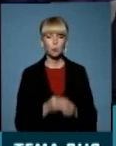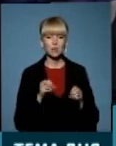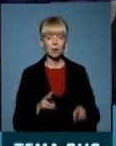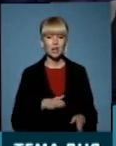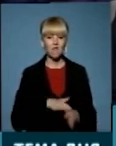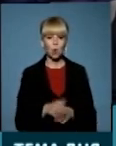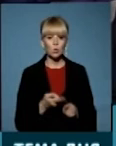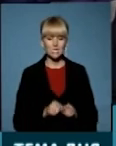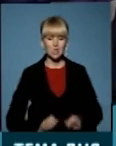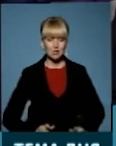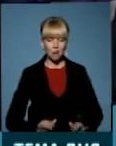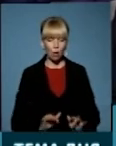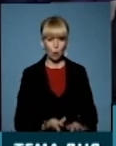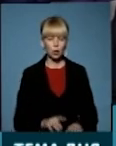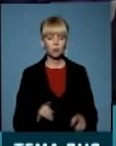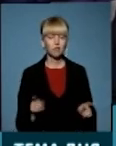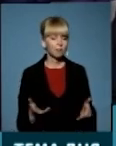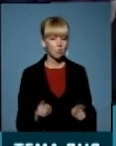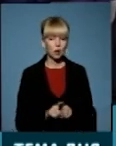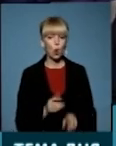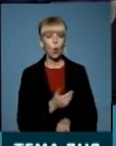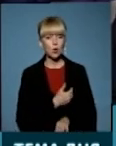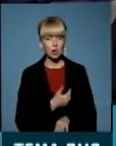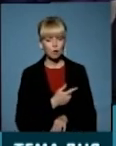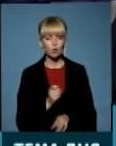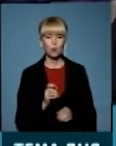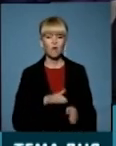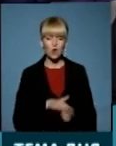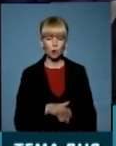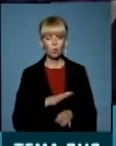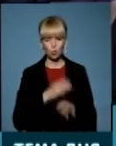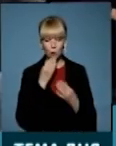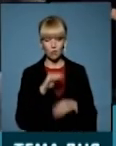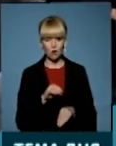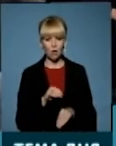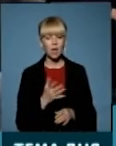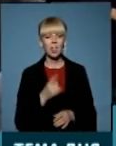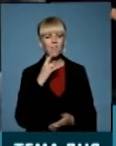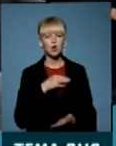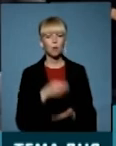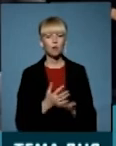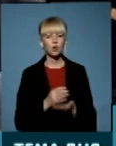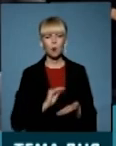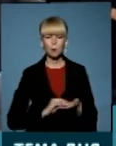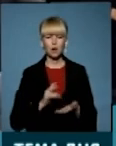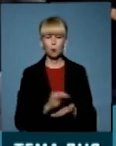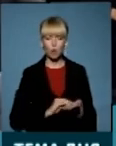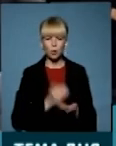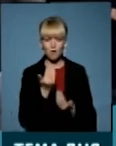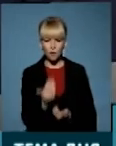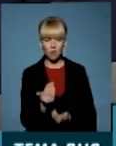на виконання цих заходів. Все рівно, ну, хотілося б, щоб виконання було краще. А яка відповідальність, якщо при повторному